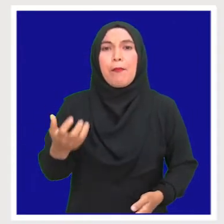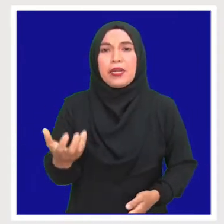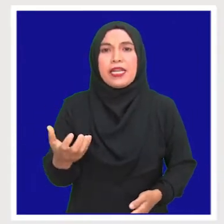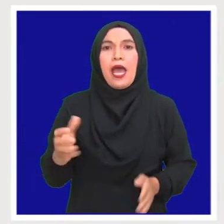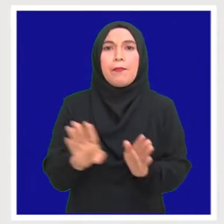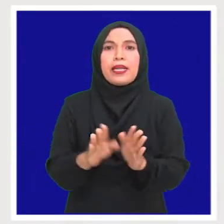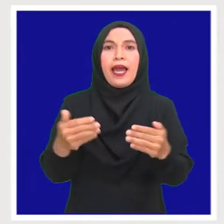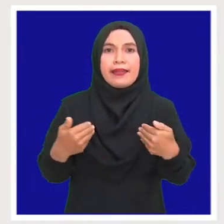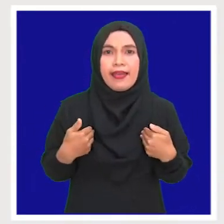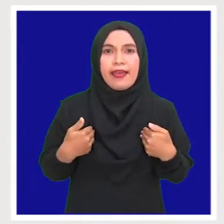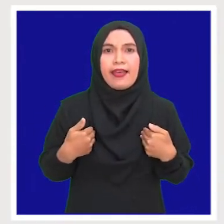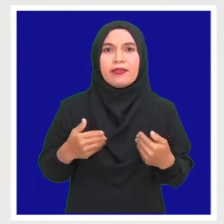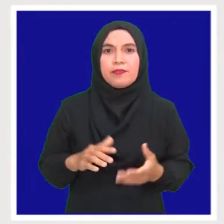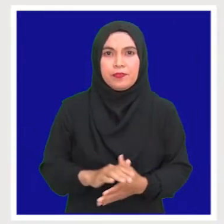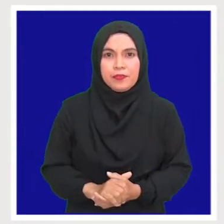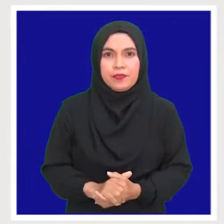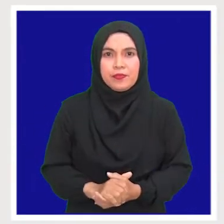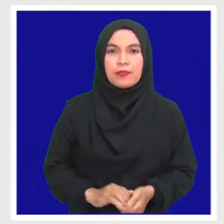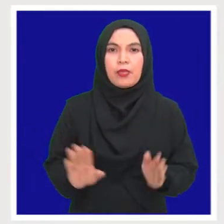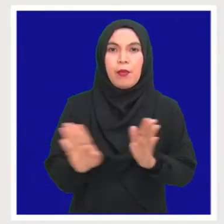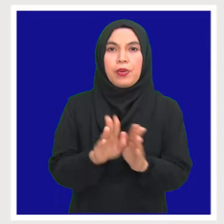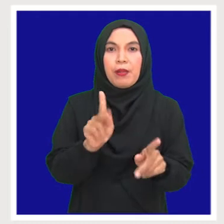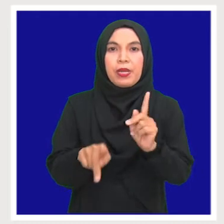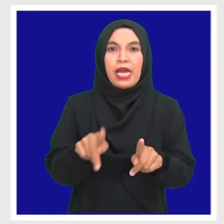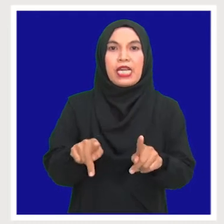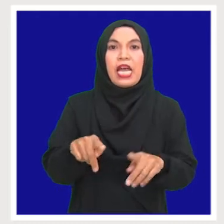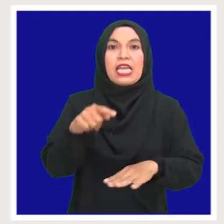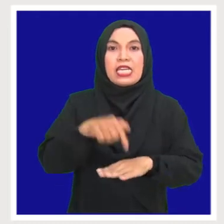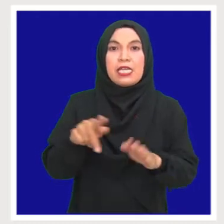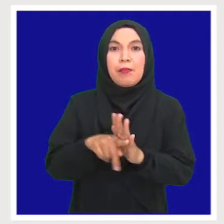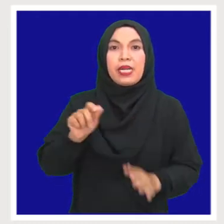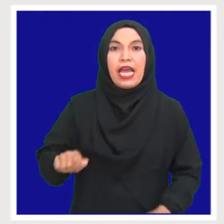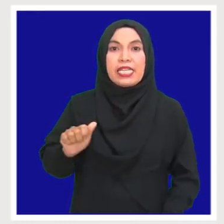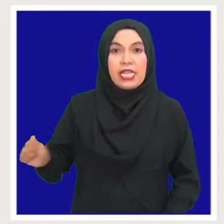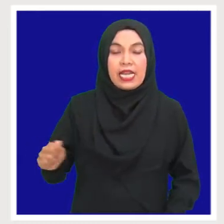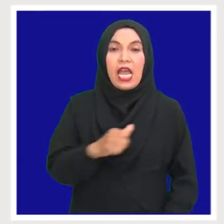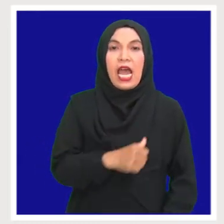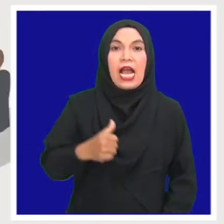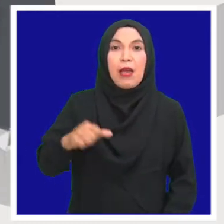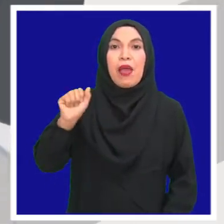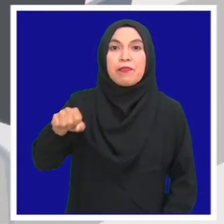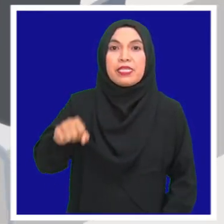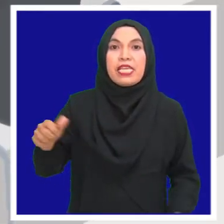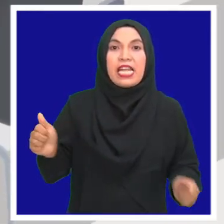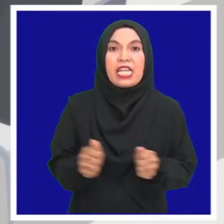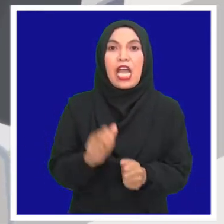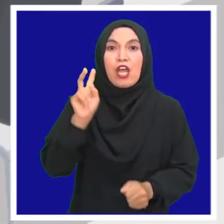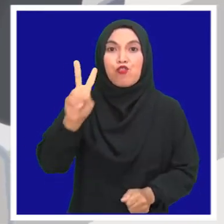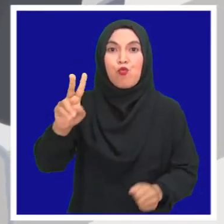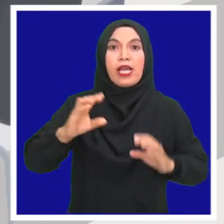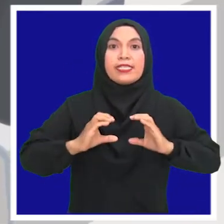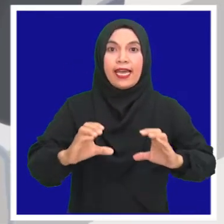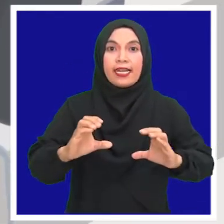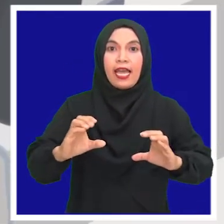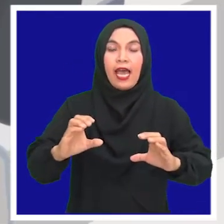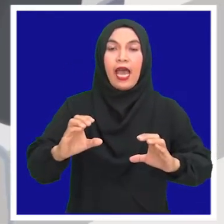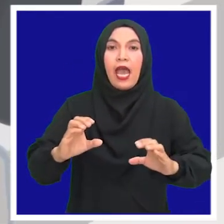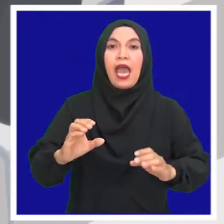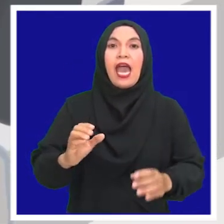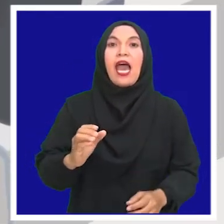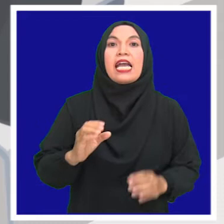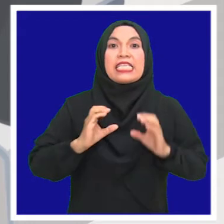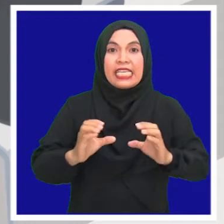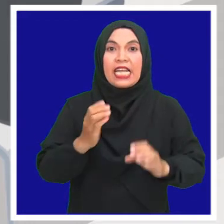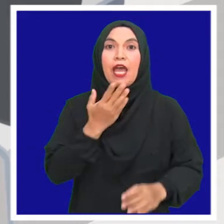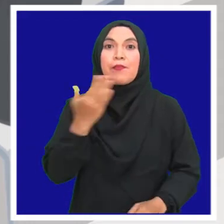berada. Berperkara di peradilan agama dapat dilakukan dengan dua cara. Cara biasa atau manual dan cara